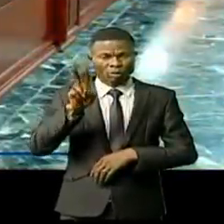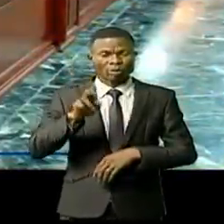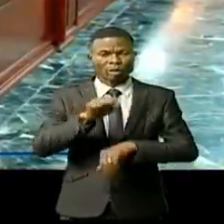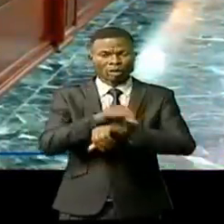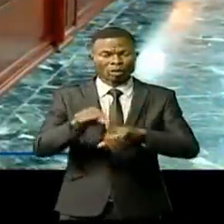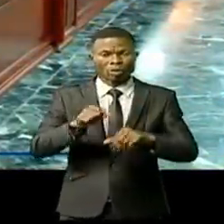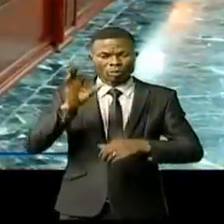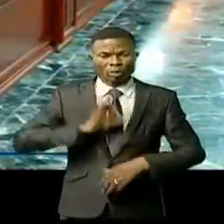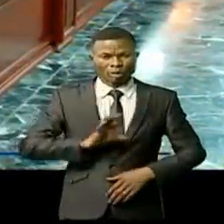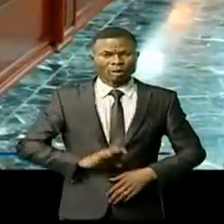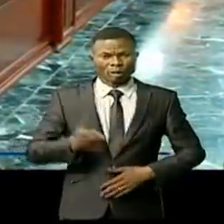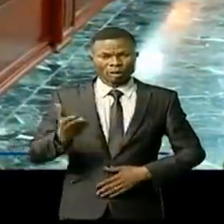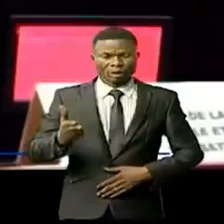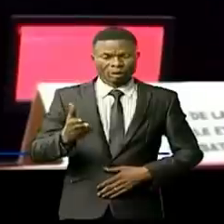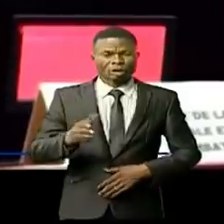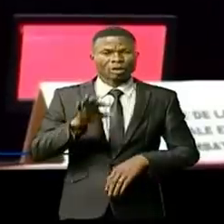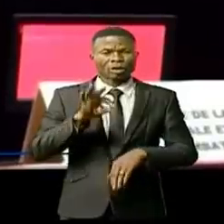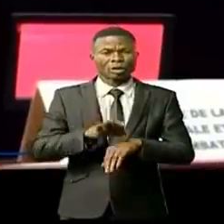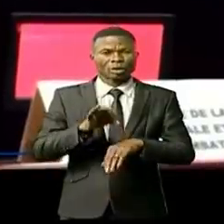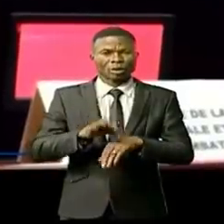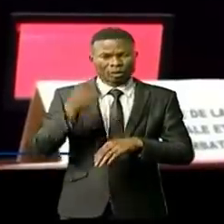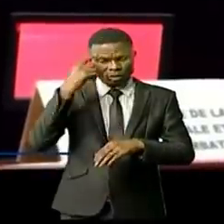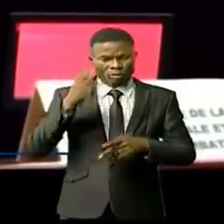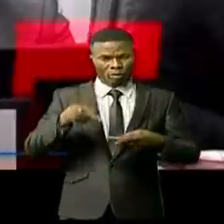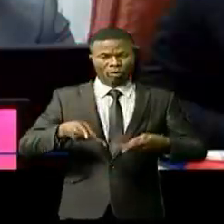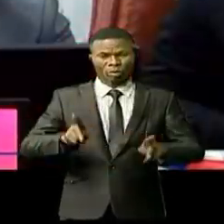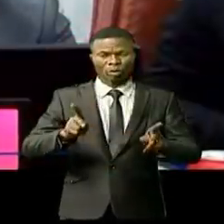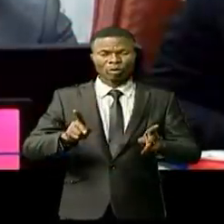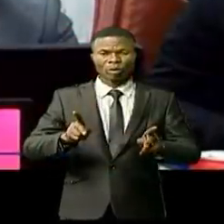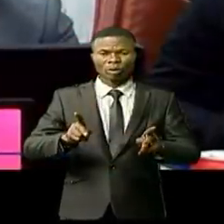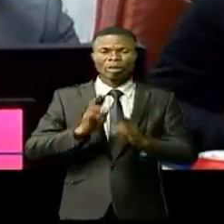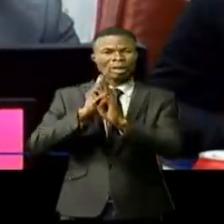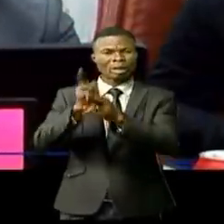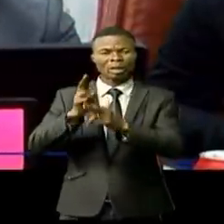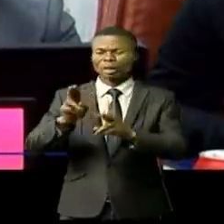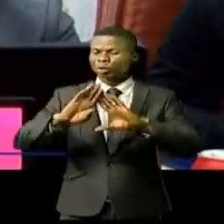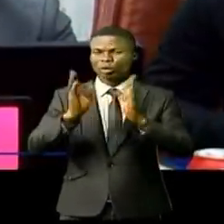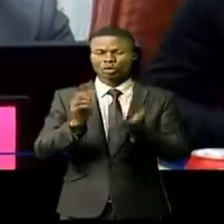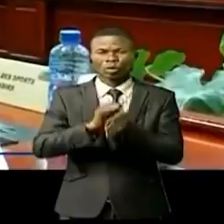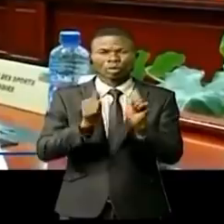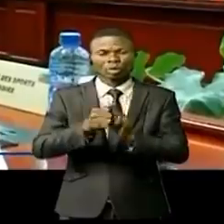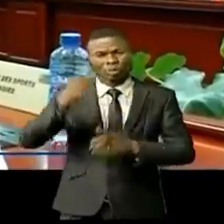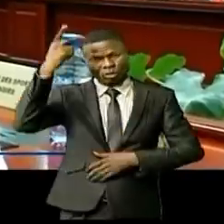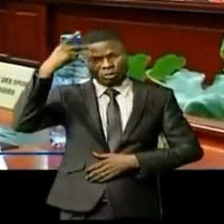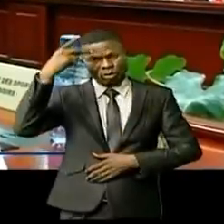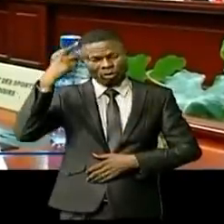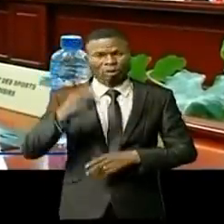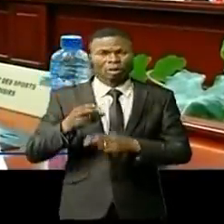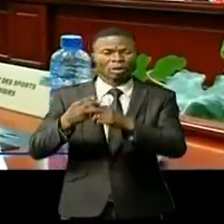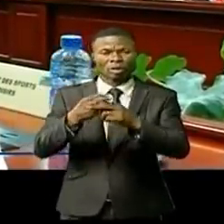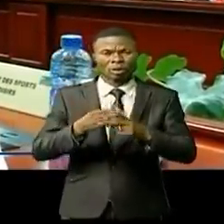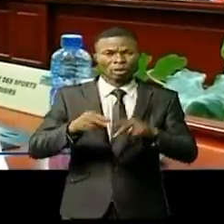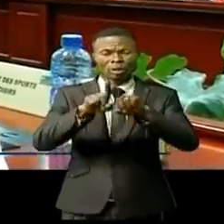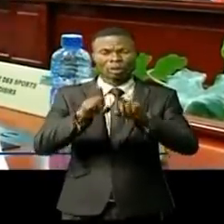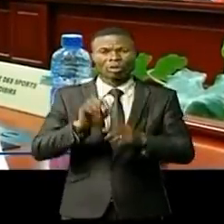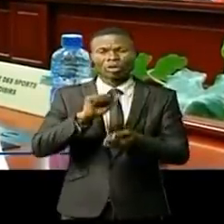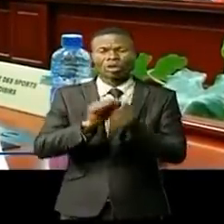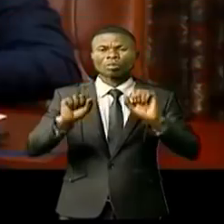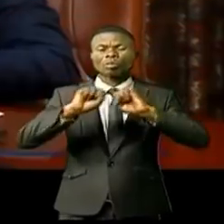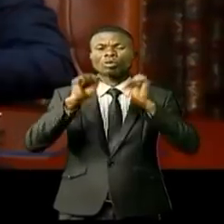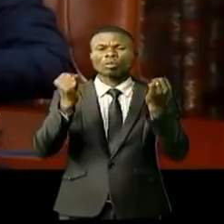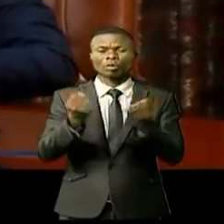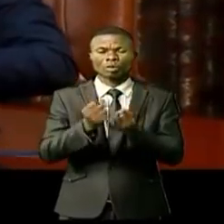africaine a été l'occasion de faire l'état des lieux de la situation politique, sécuritaire et sociale du